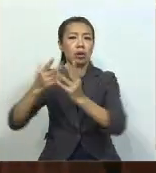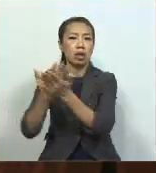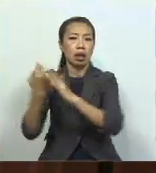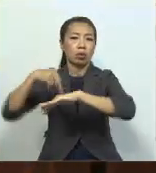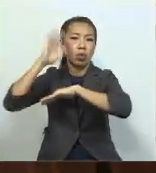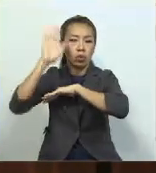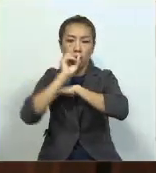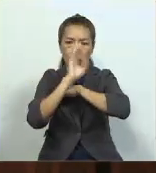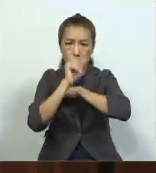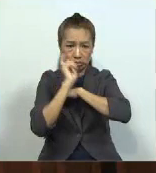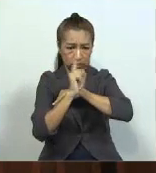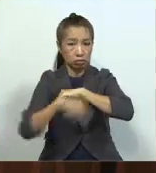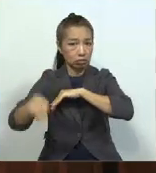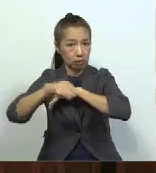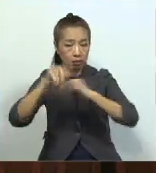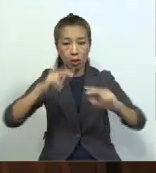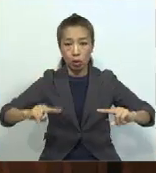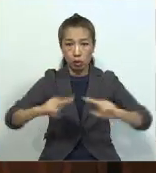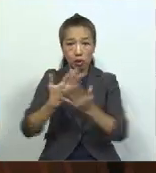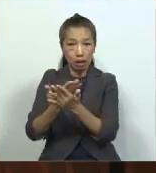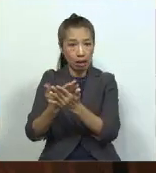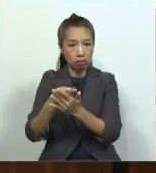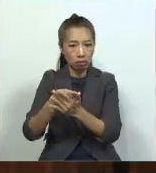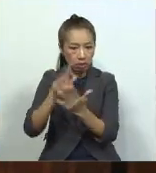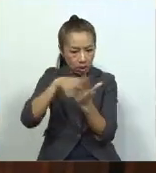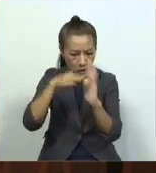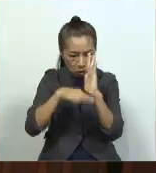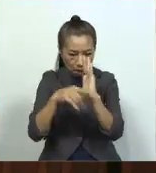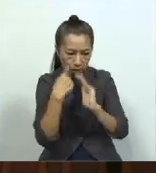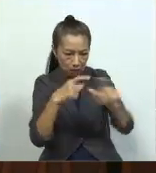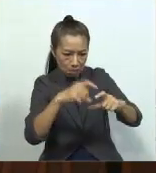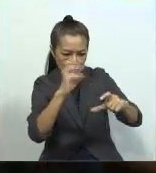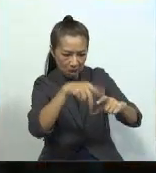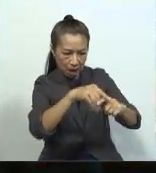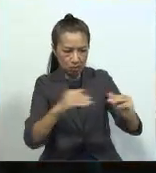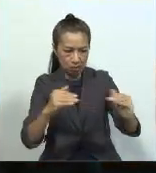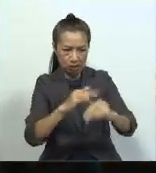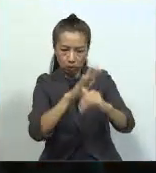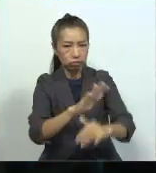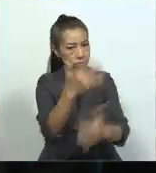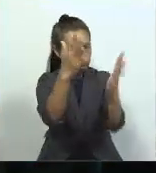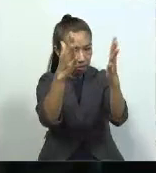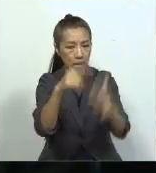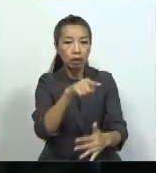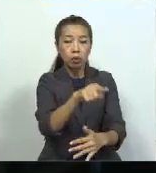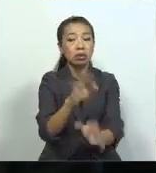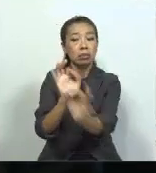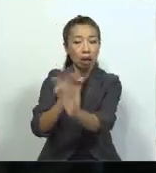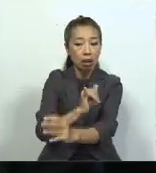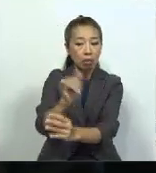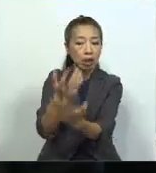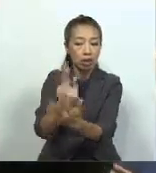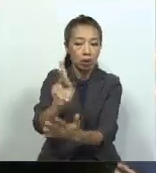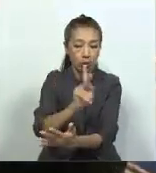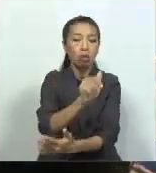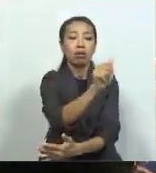ยืนยันว่ากระทรวงการคลังไม่มีนโยบายจำกัดสิทธิ์ผู้ถือบัตรสวัสดิการแห่งรัฐในการดำเนินธุรกรรมทางการเงิน